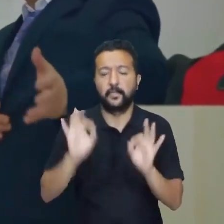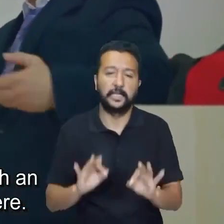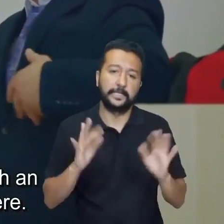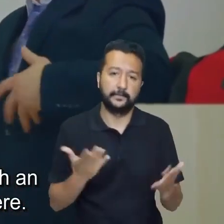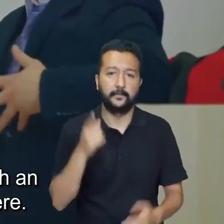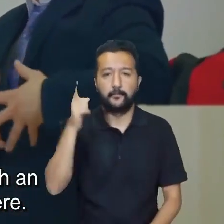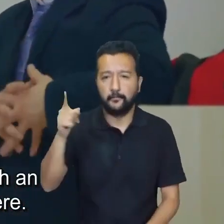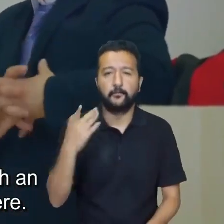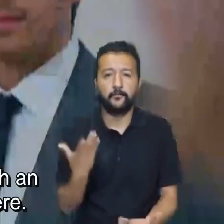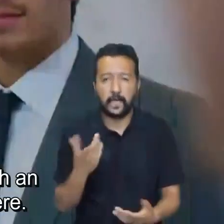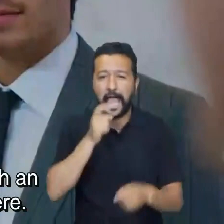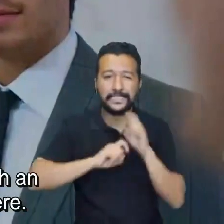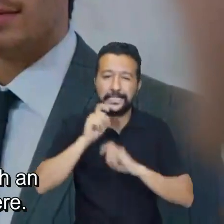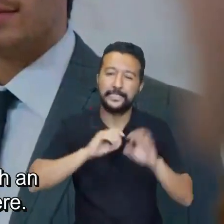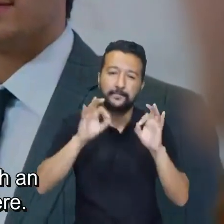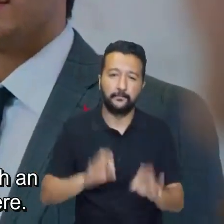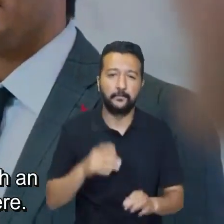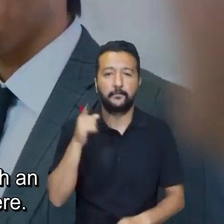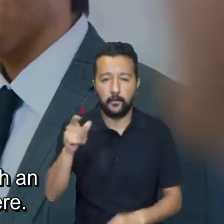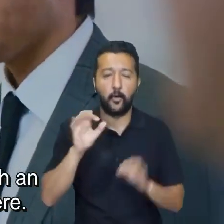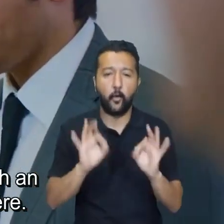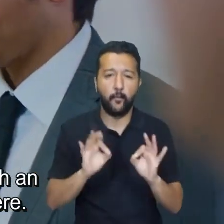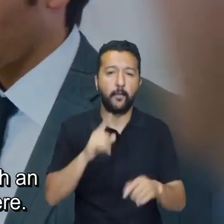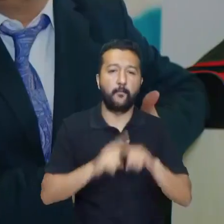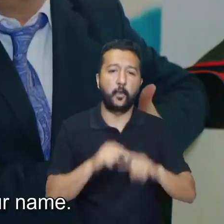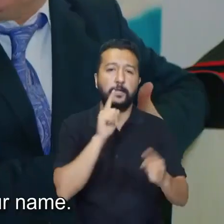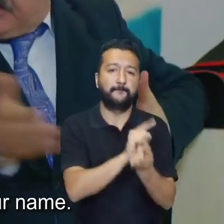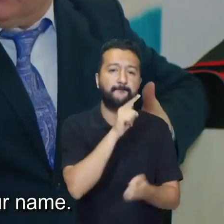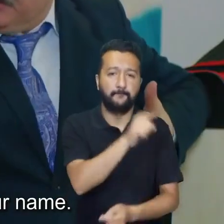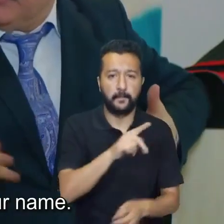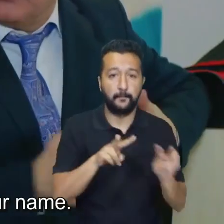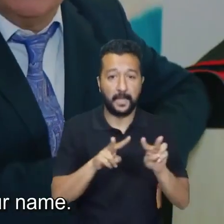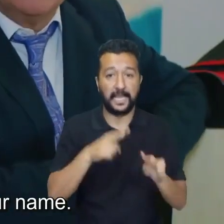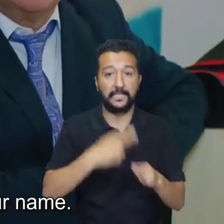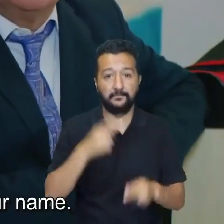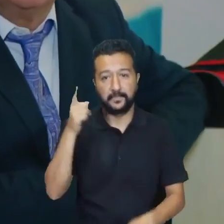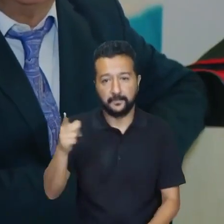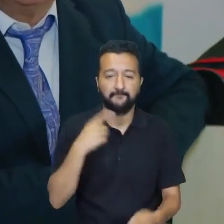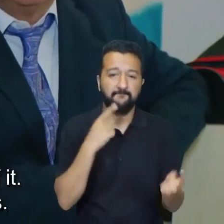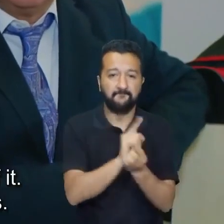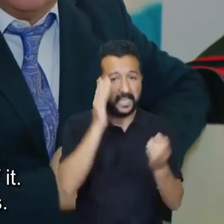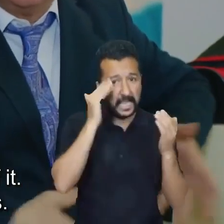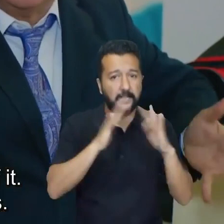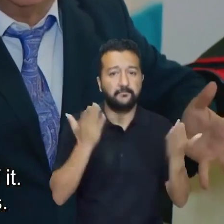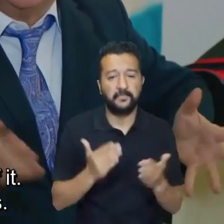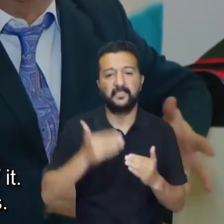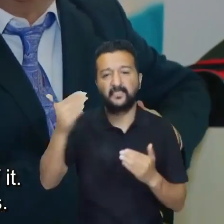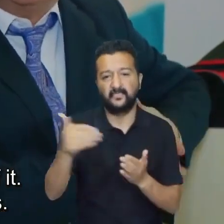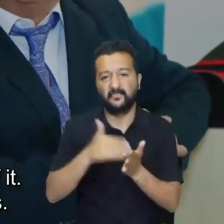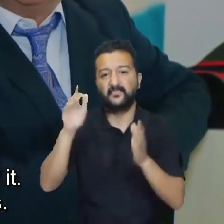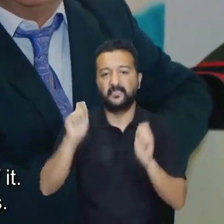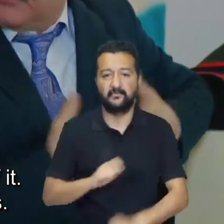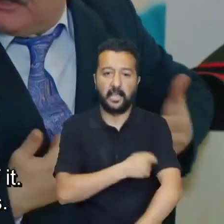Yani orada bir sürtüşme yaşadık. Oranın önemli politikacısıyla. Merkel ismini de vereyim. Dışına çıkardım